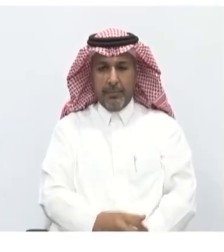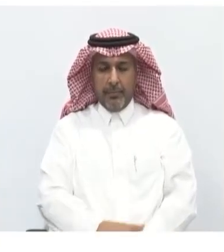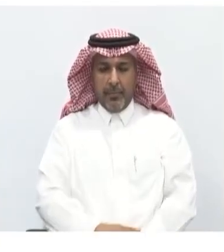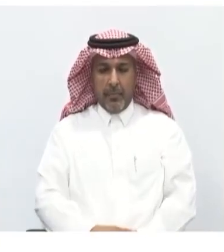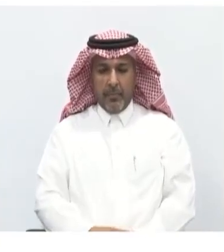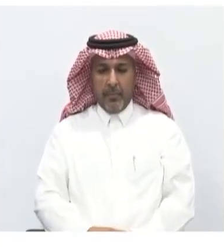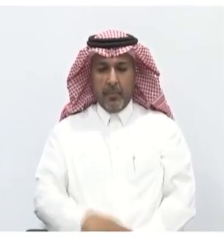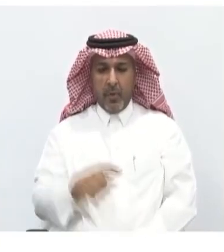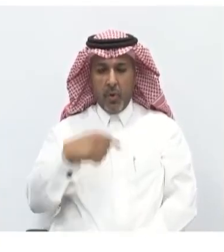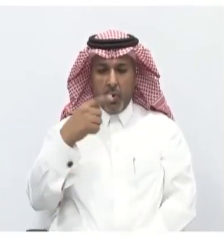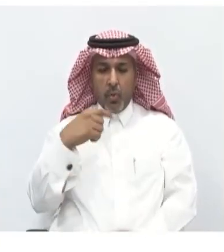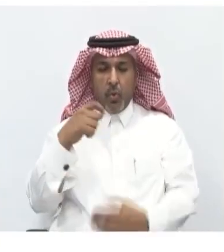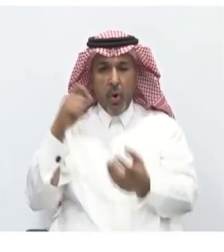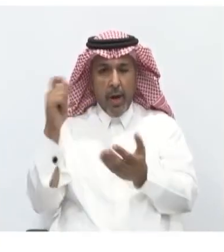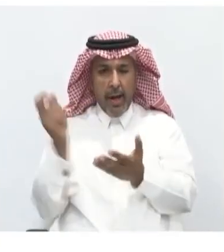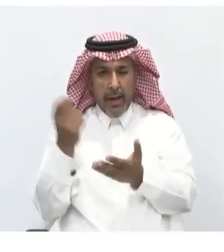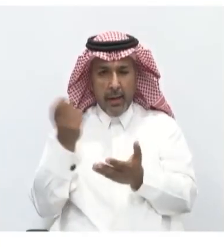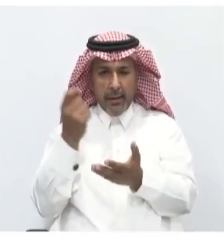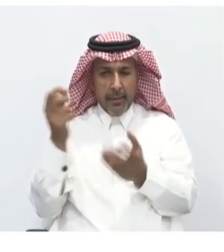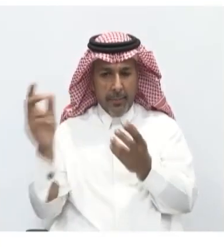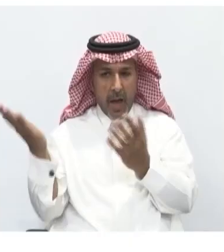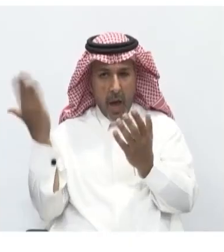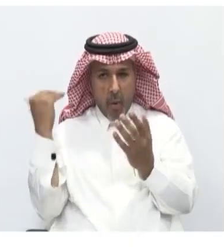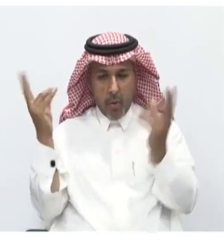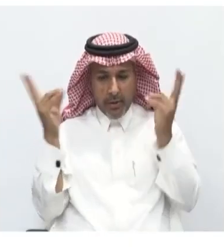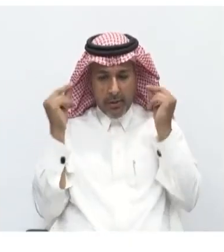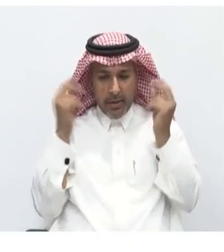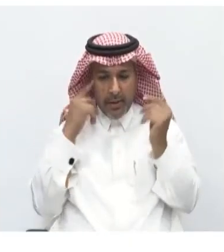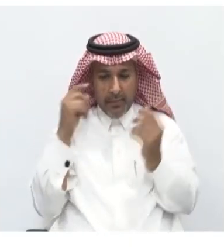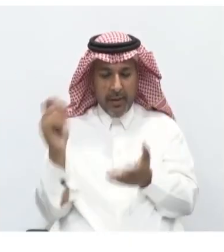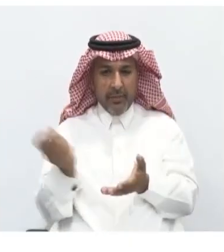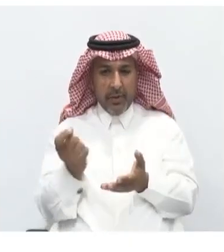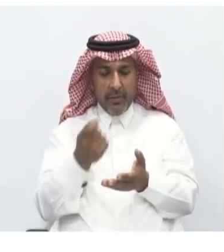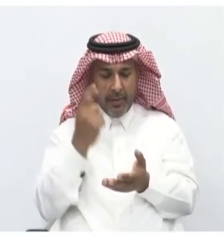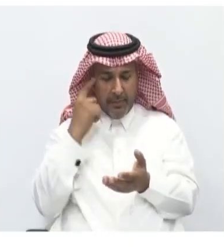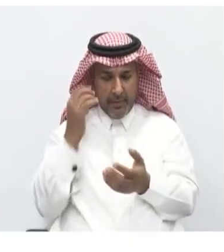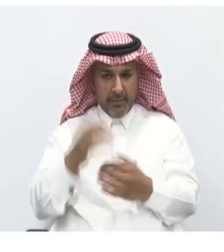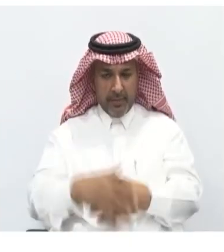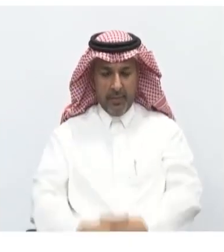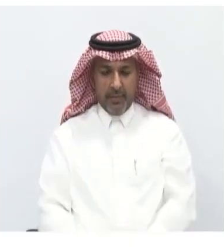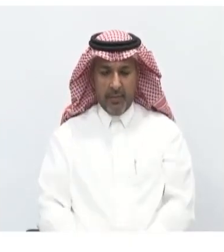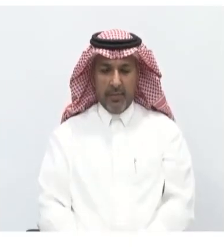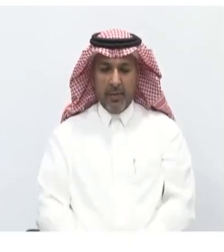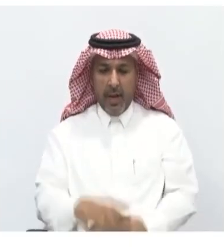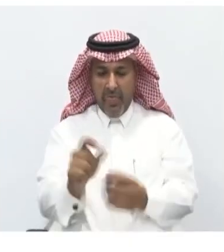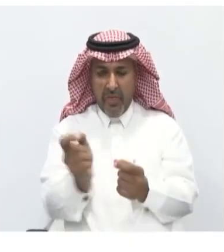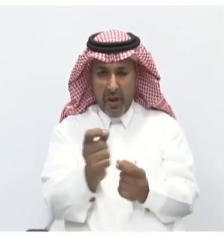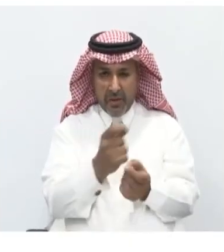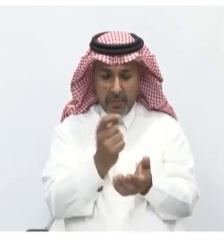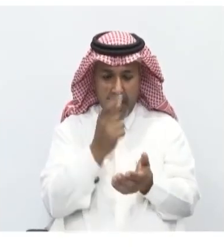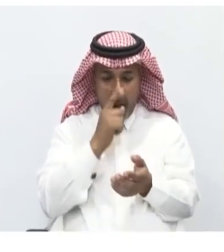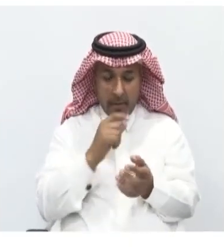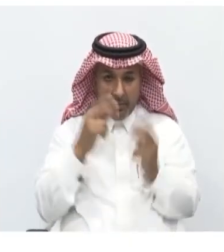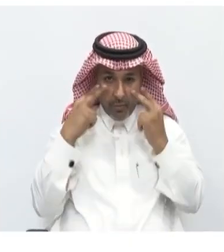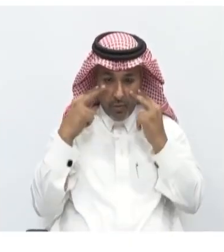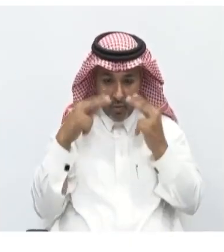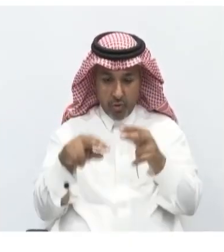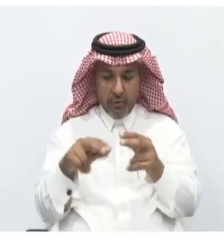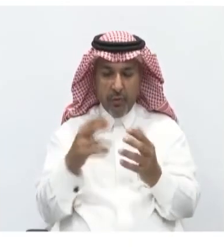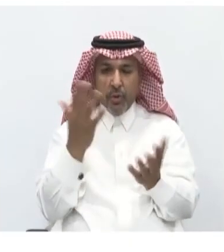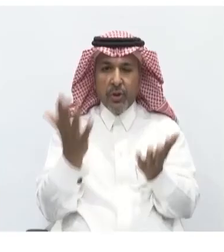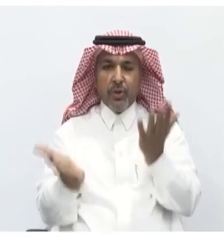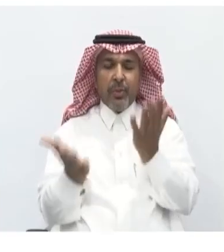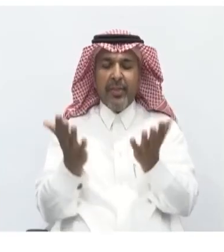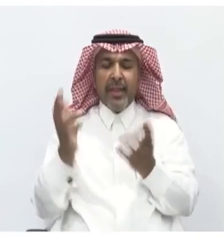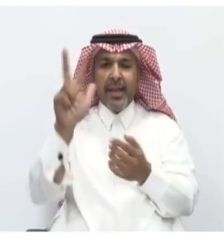التي يمكن اشتقاقها من المعادله كيميائيه موزونه تمثل المعاملات في المعادله الكيميائيه الموزونه